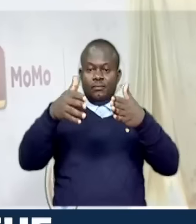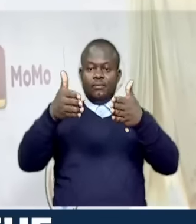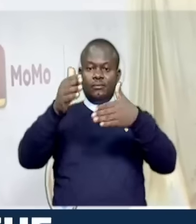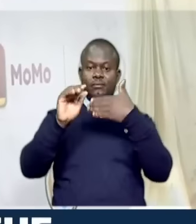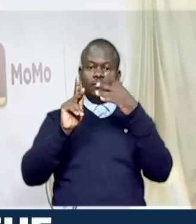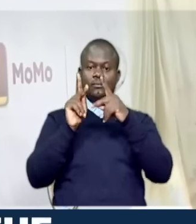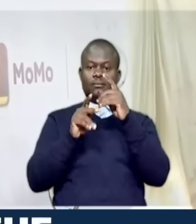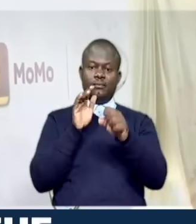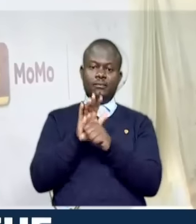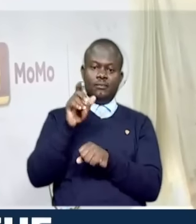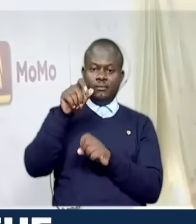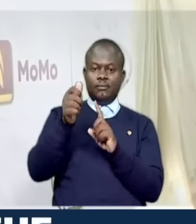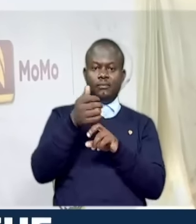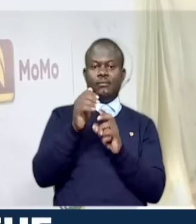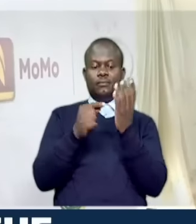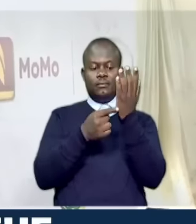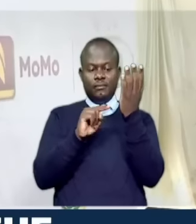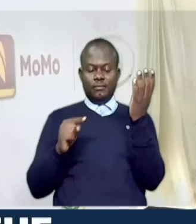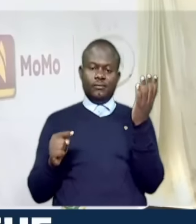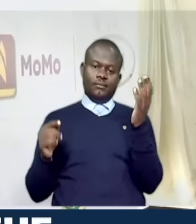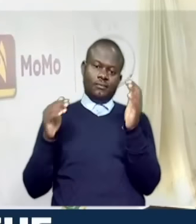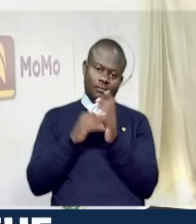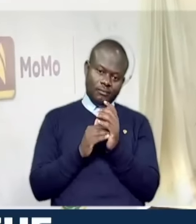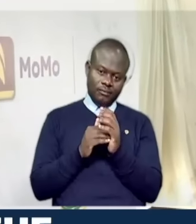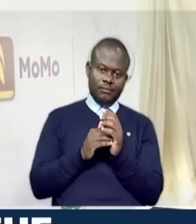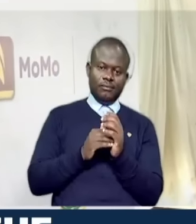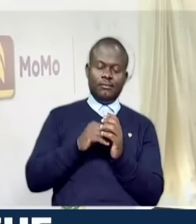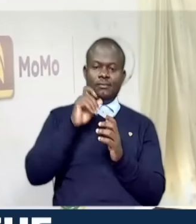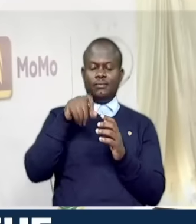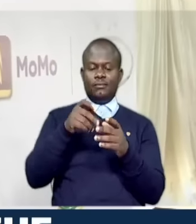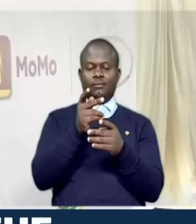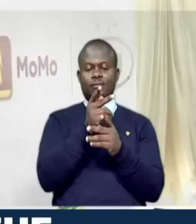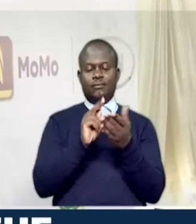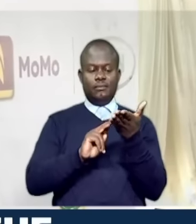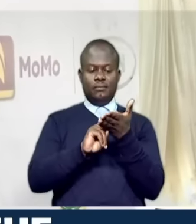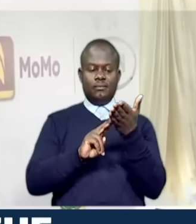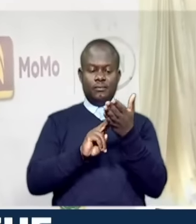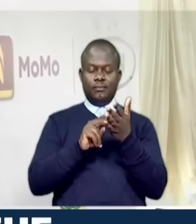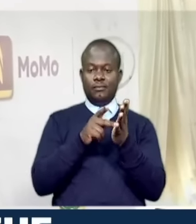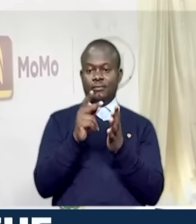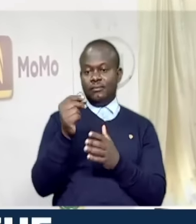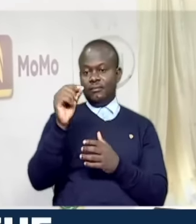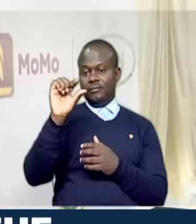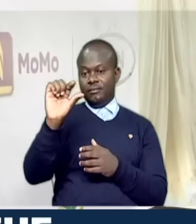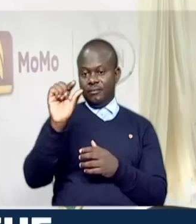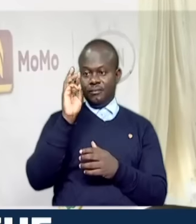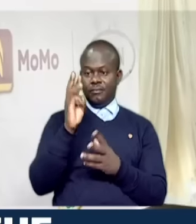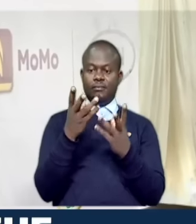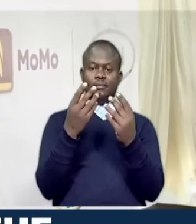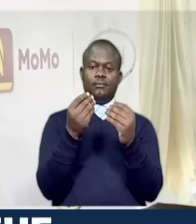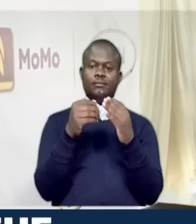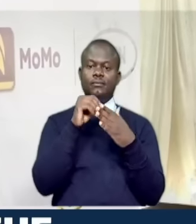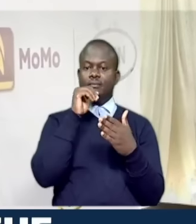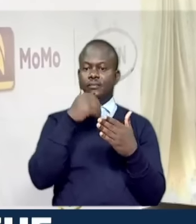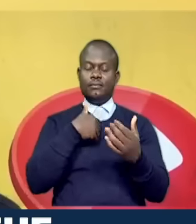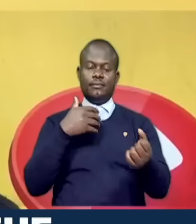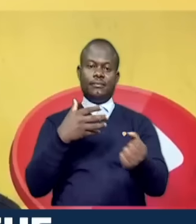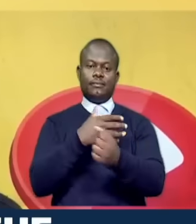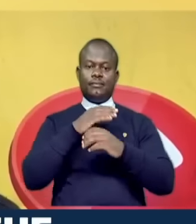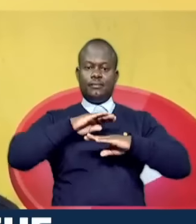abaturage benshi bagomba kugerwaho n'ikoranabuhanga ndetse ngo hakazifashishwa gahunda yo kwishyura make izorohereza abadafite amikoro